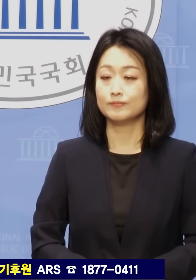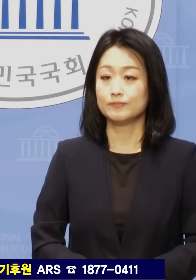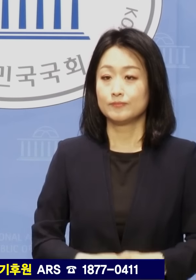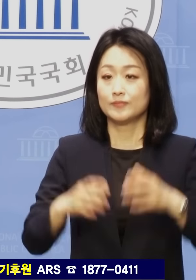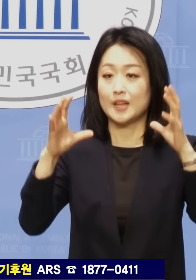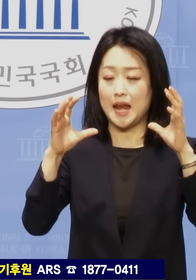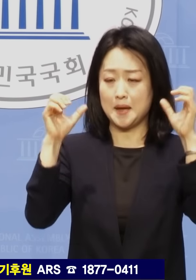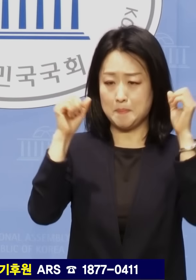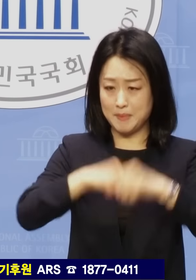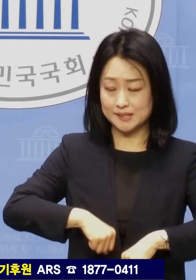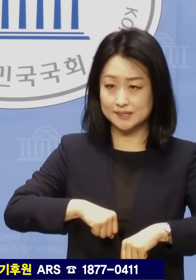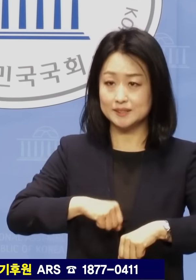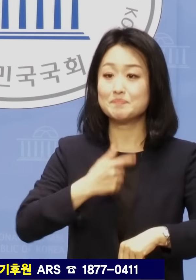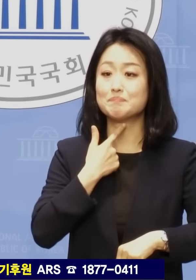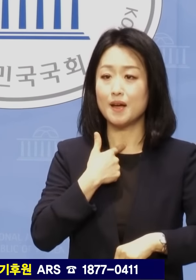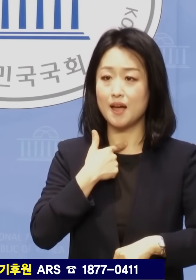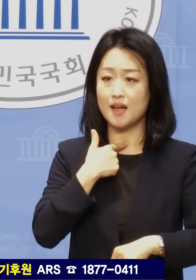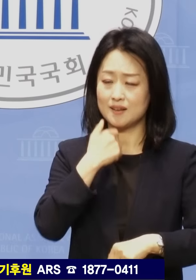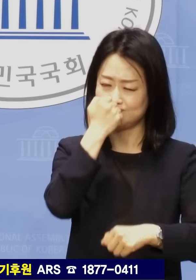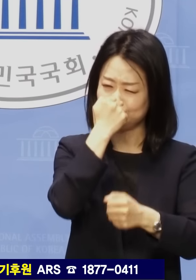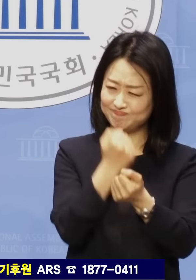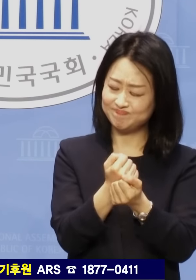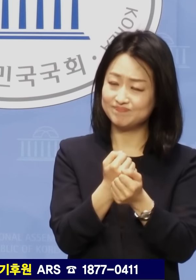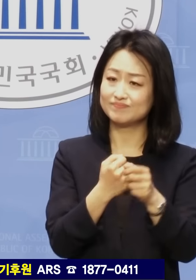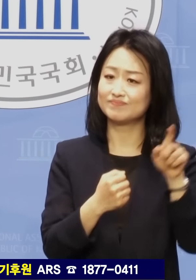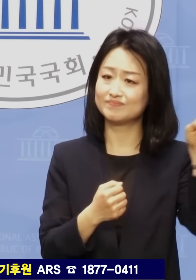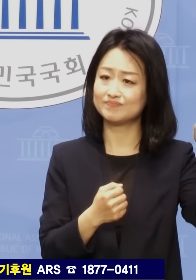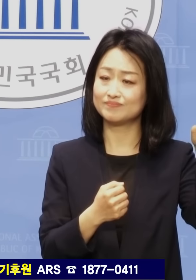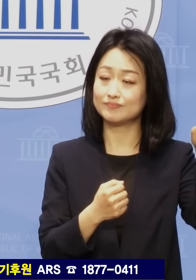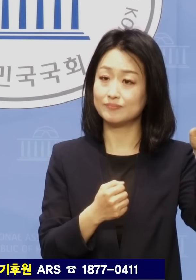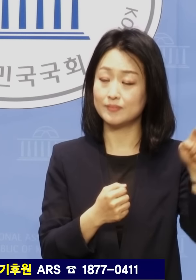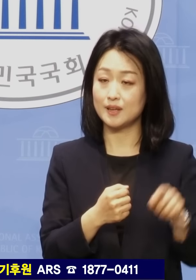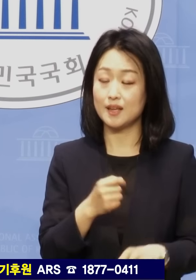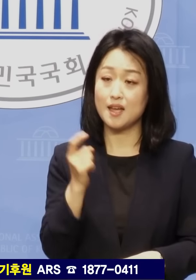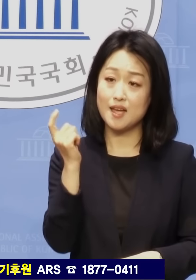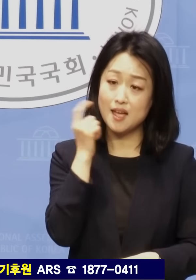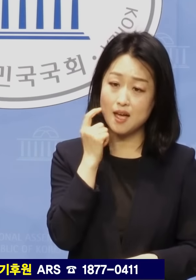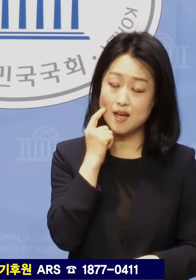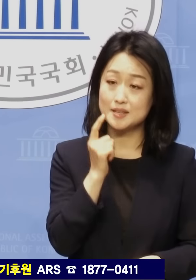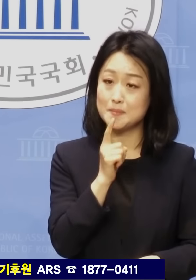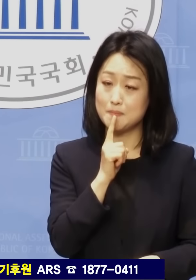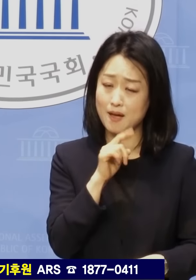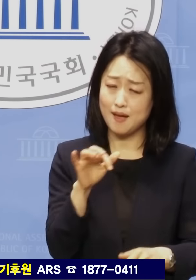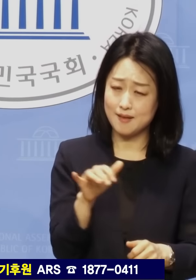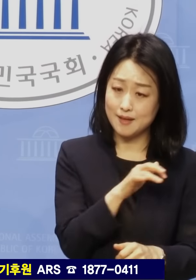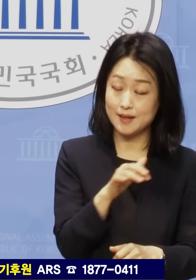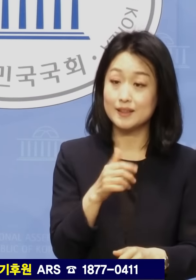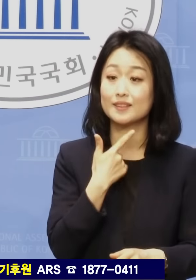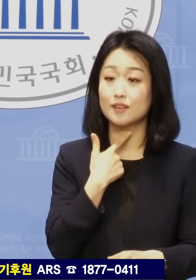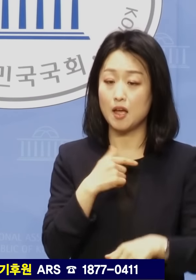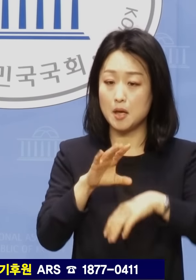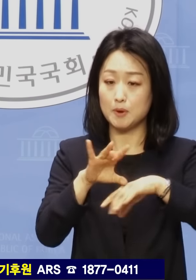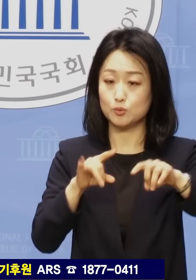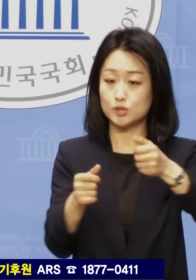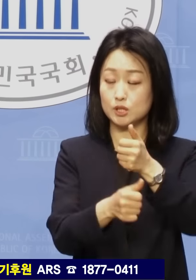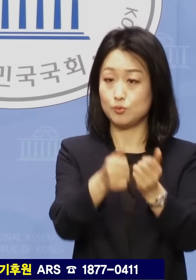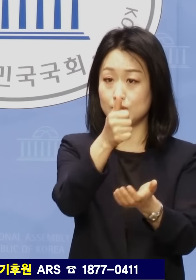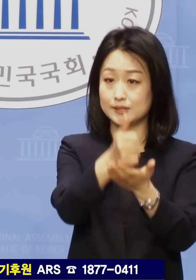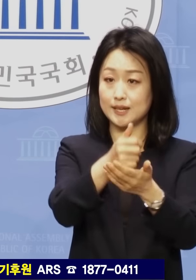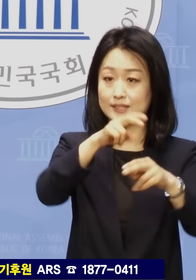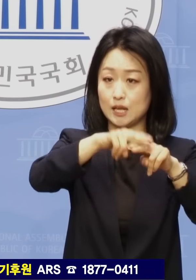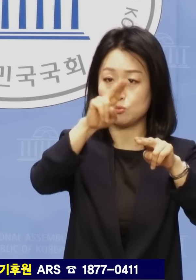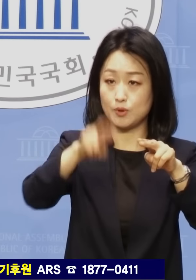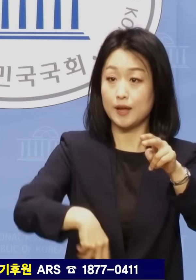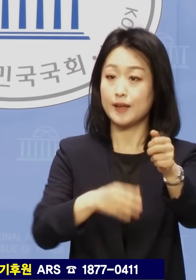나라 망신시키고 뻔뻔한 거짓말로 더한 류림 방심 위원장은 즉각 사퇴하십시오